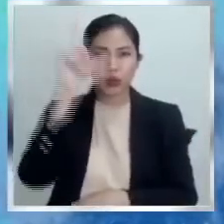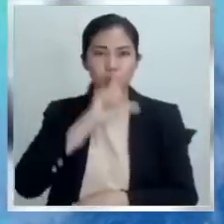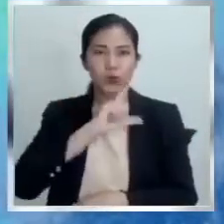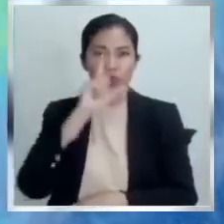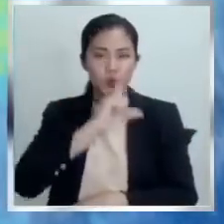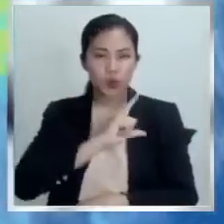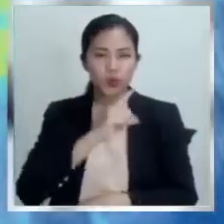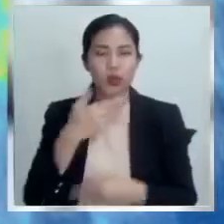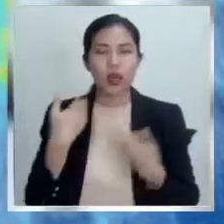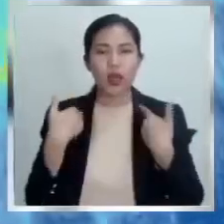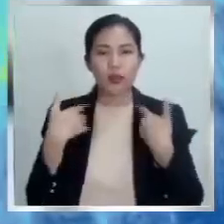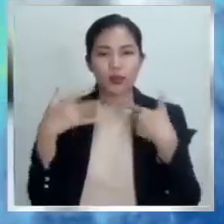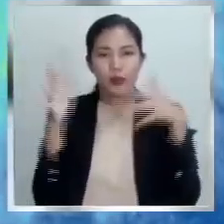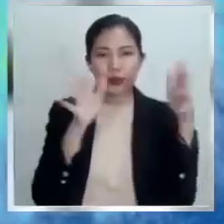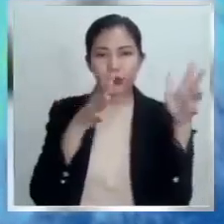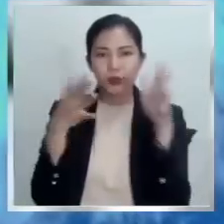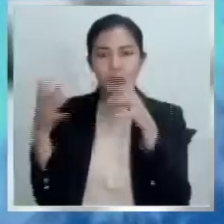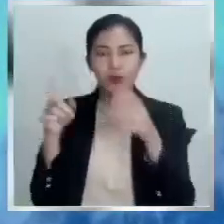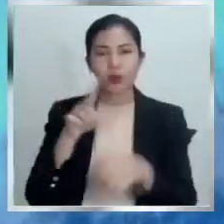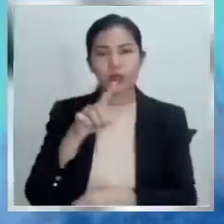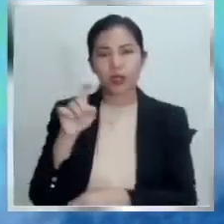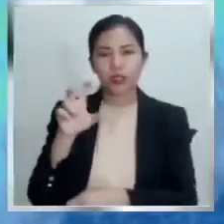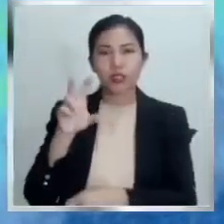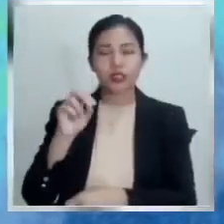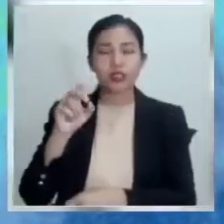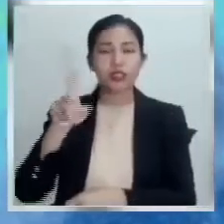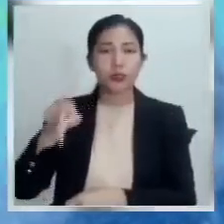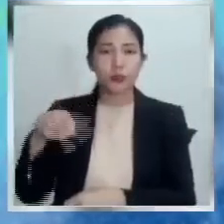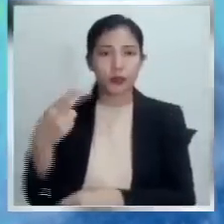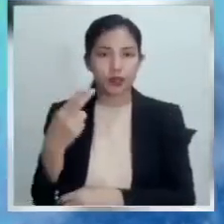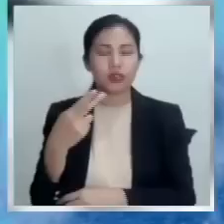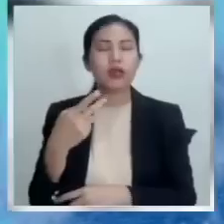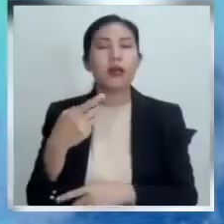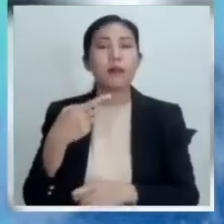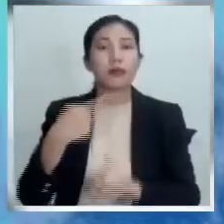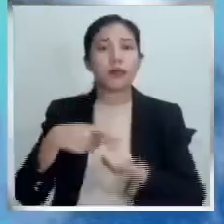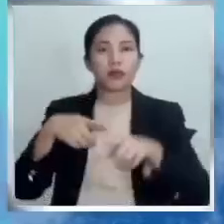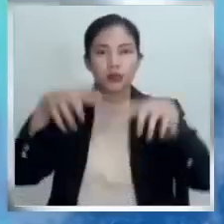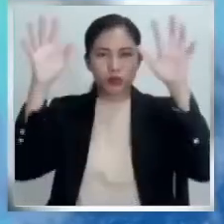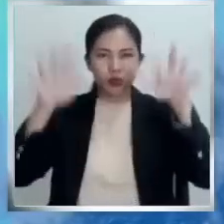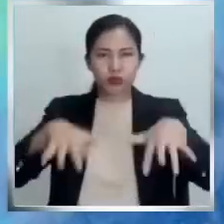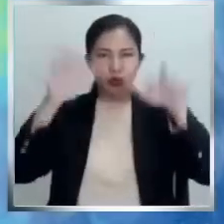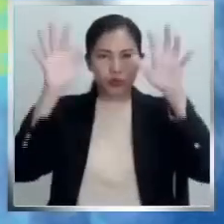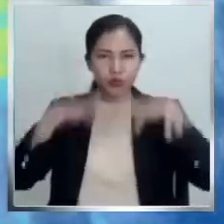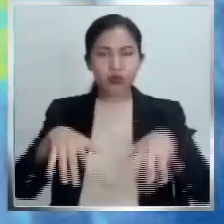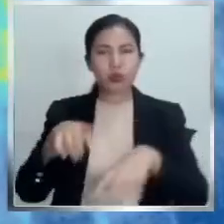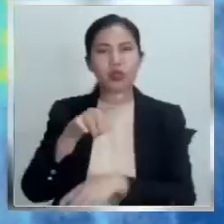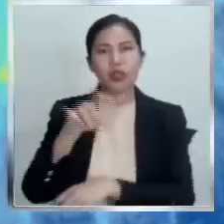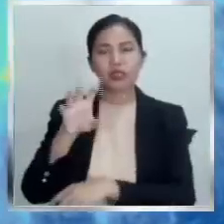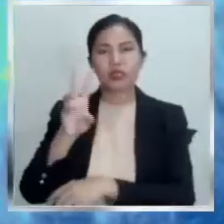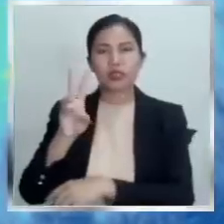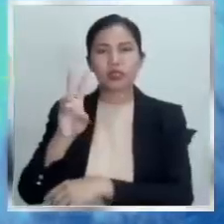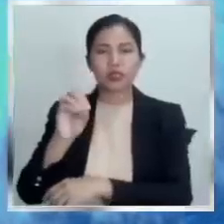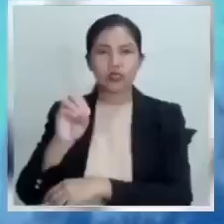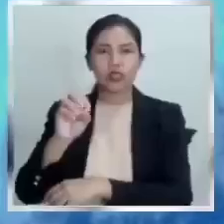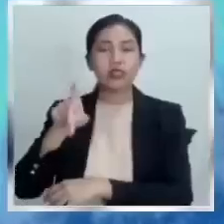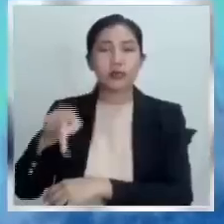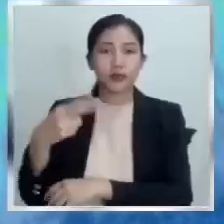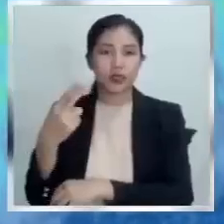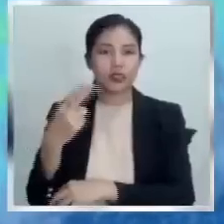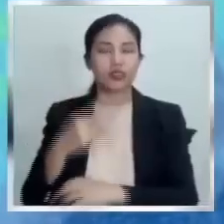130 kilometers per hour ang lakas at bugsong aabot sa 160 kilometers per hour. Kumikilos ito